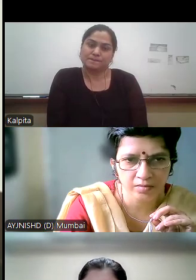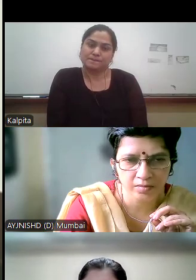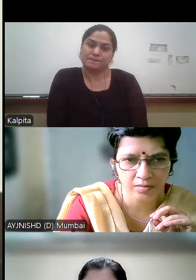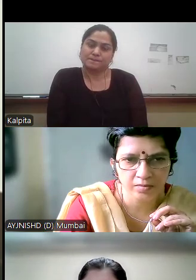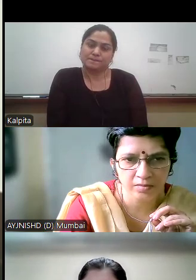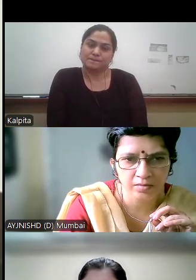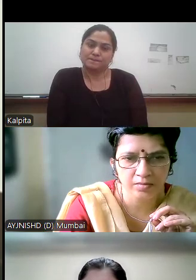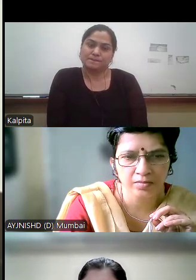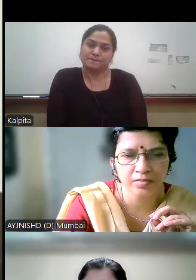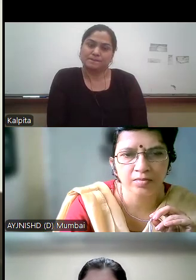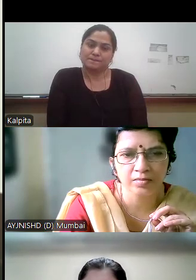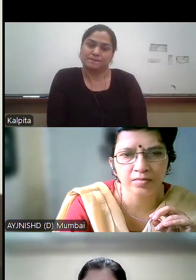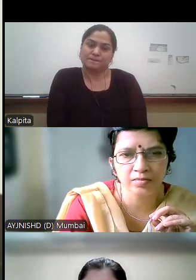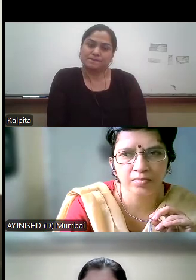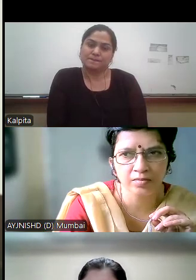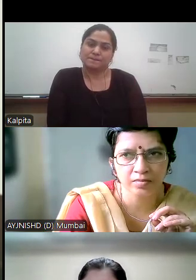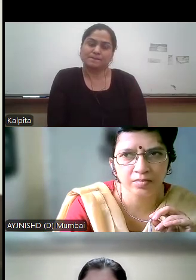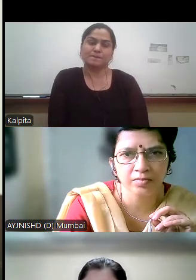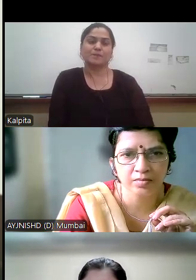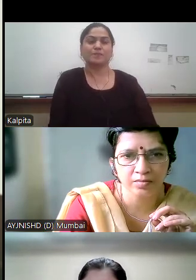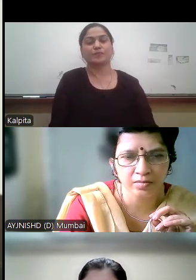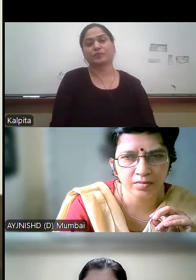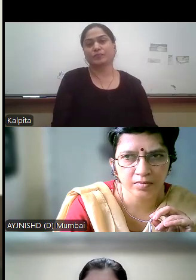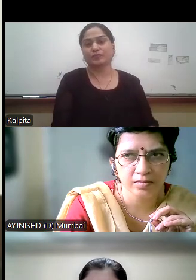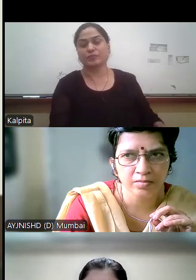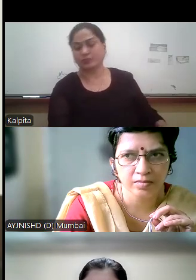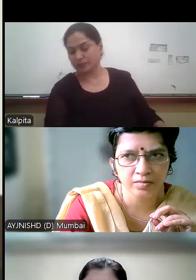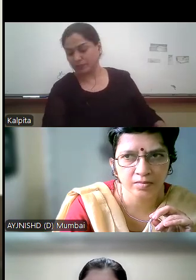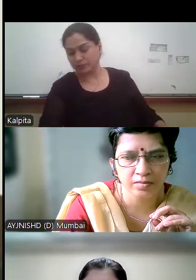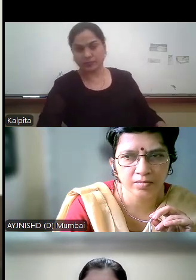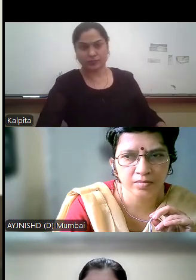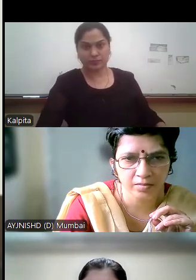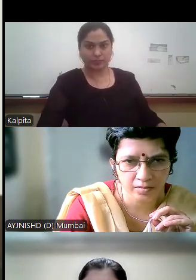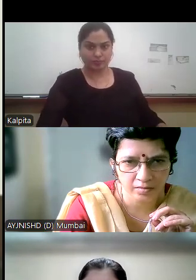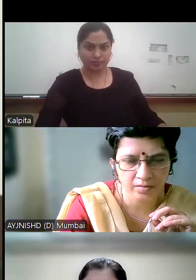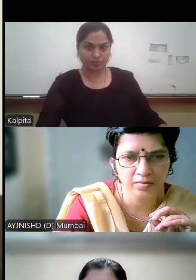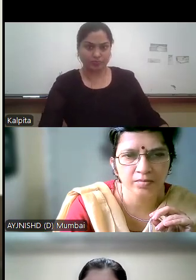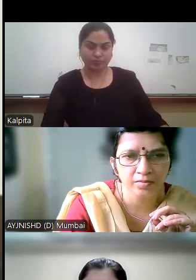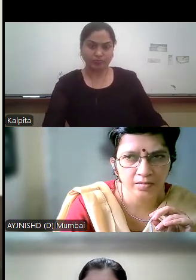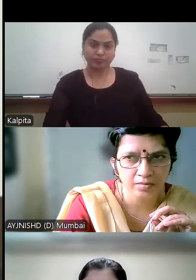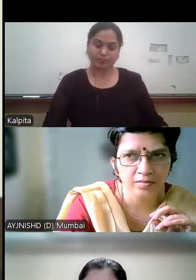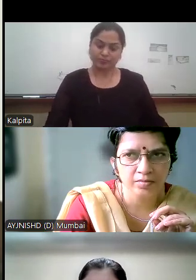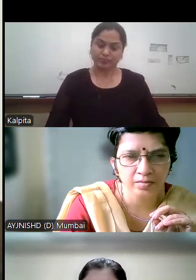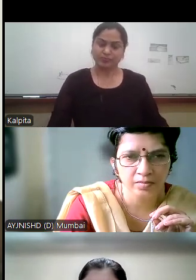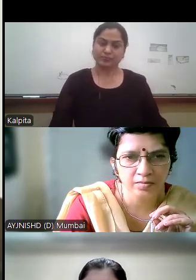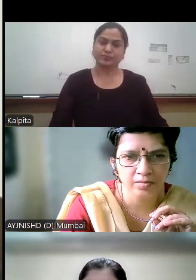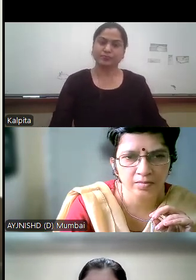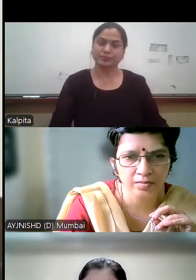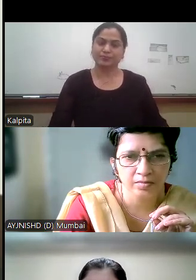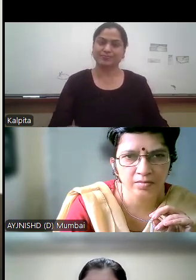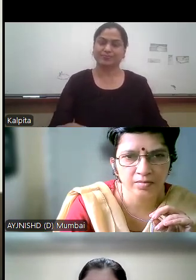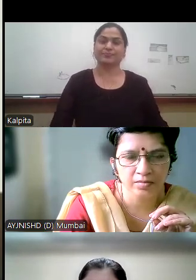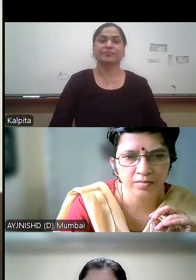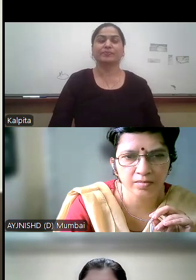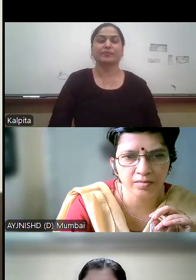ताकि बच्चा उसकी आवाज से अपनी गर्दन को उठाने की कोशिश करे। इसको और करने के लिए